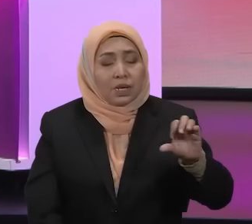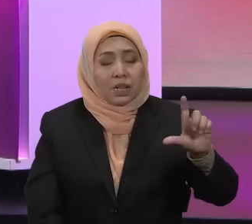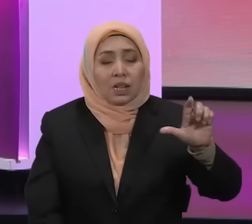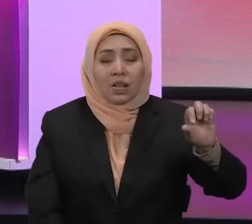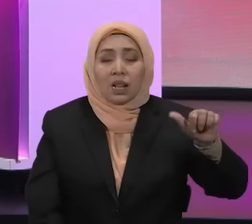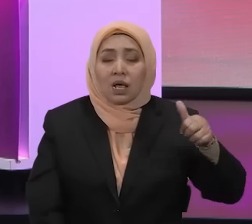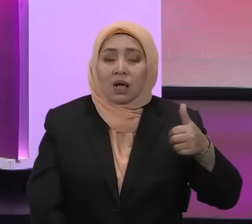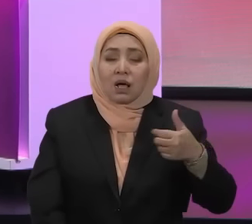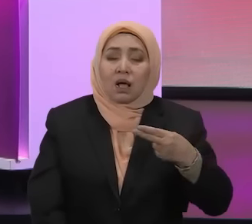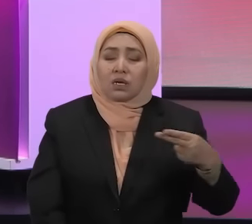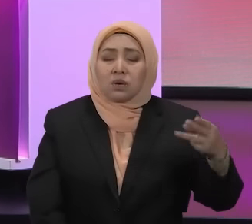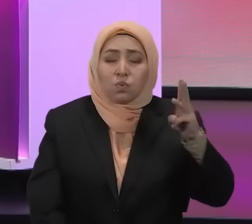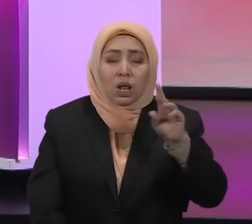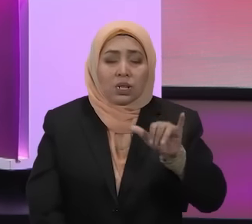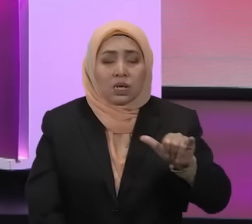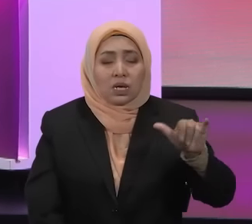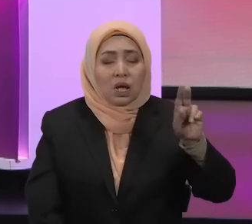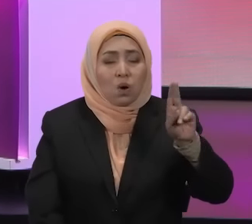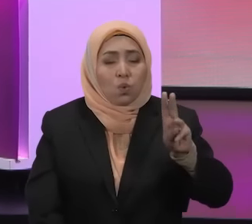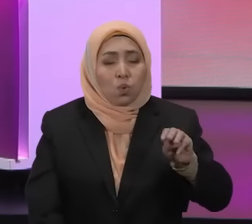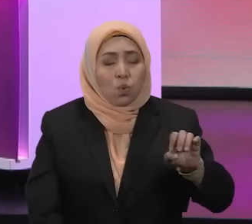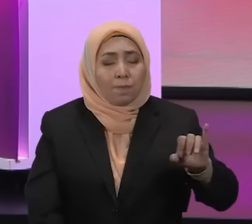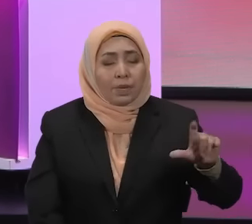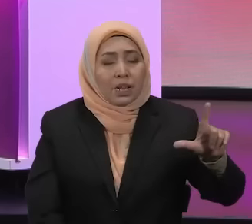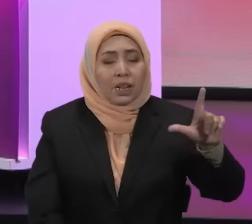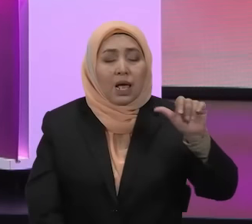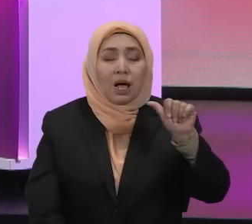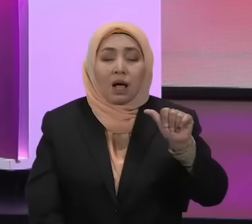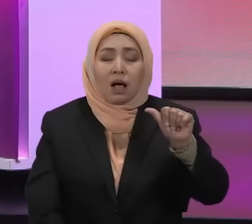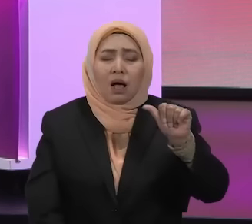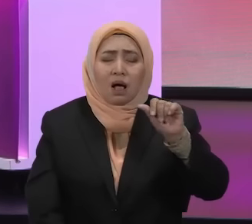آمن بالله واليوم